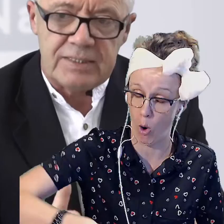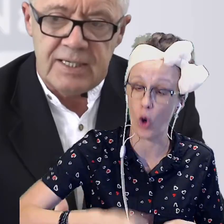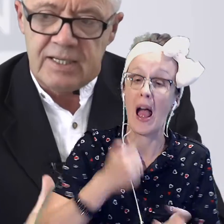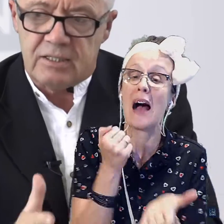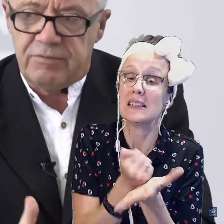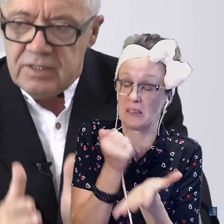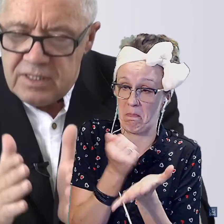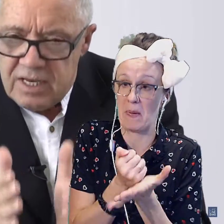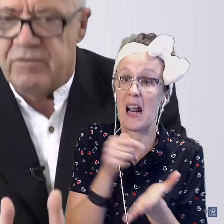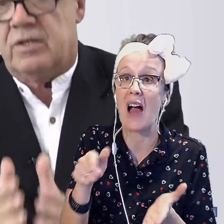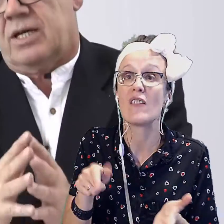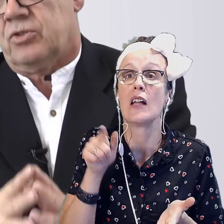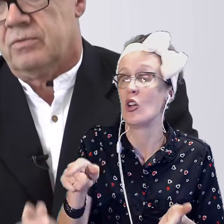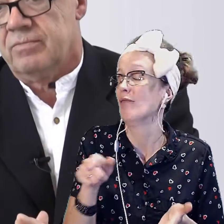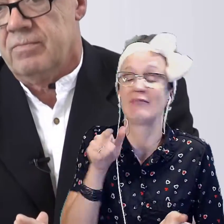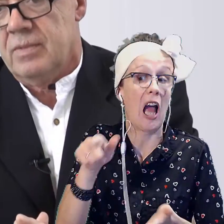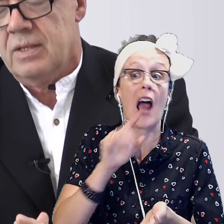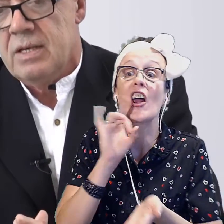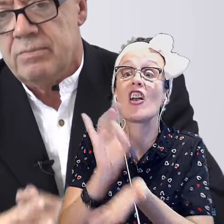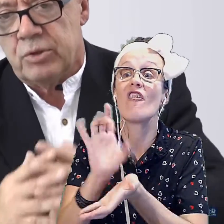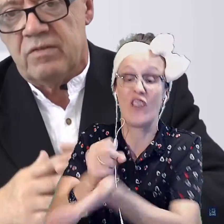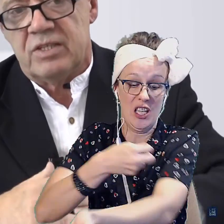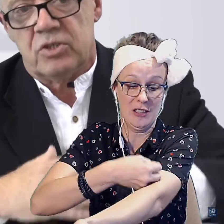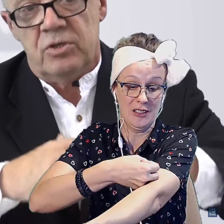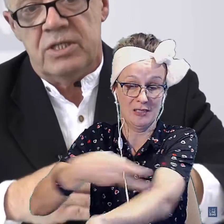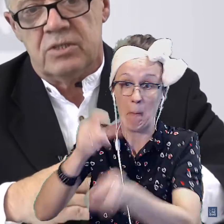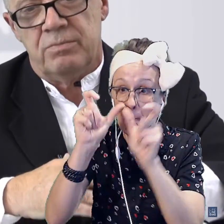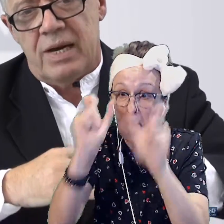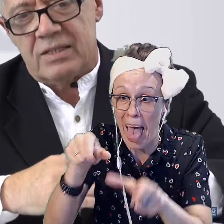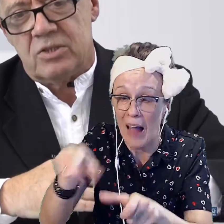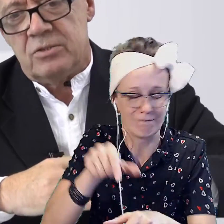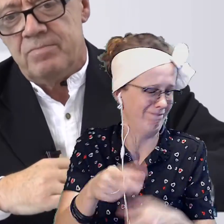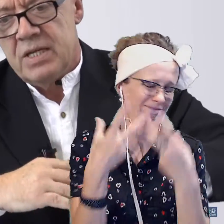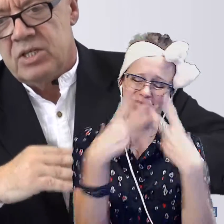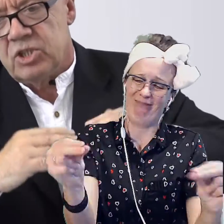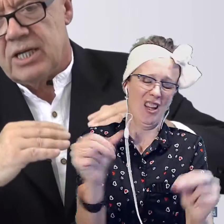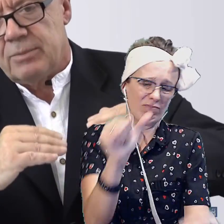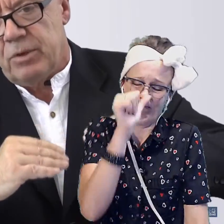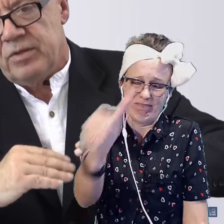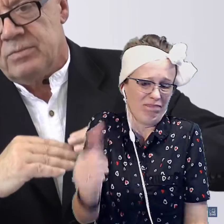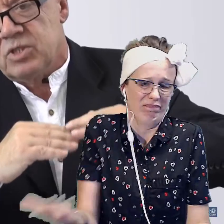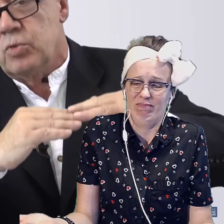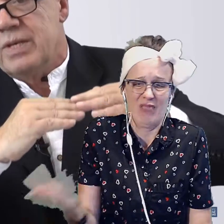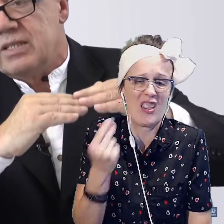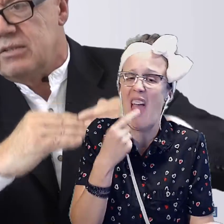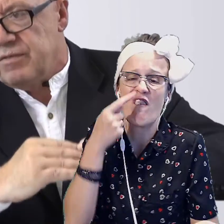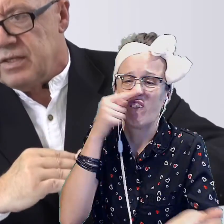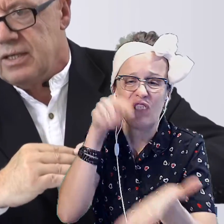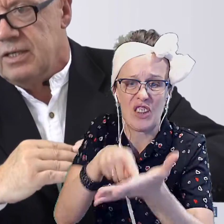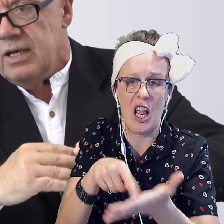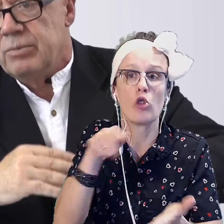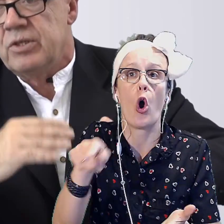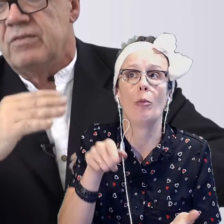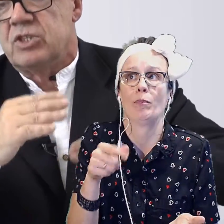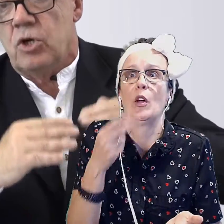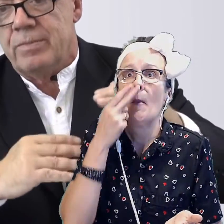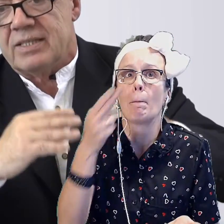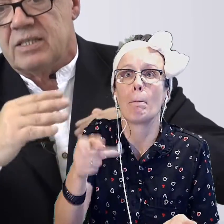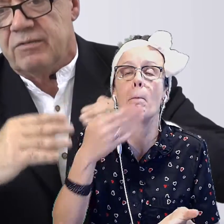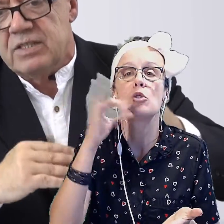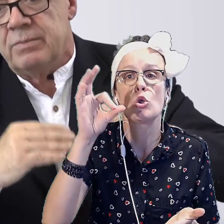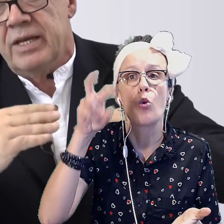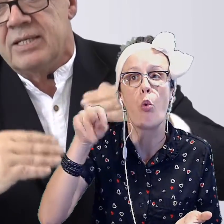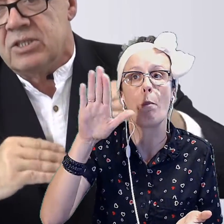tego składania krwi nie wykażą ponieważ one są bardzo że tak powiem subiektywny ponieważ